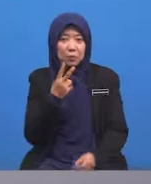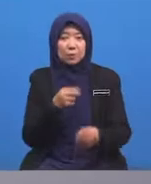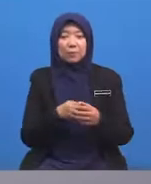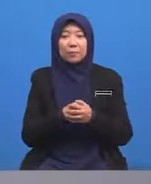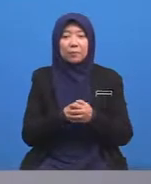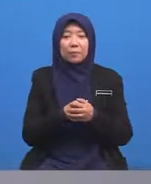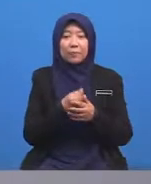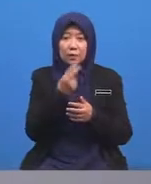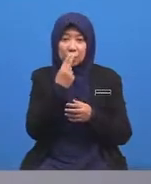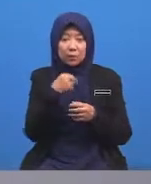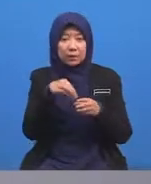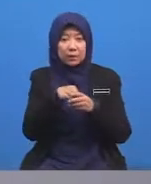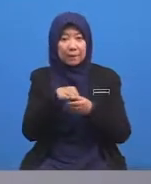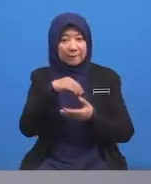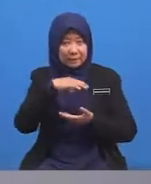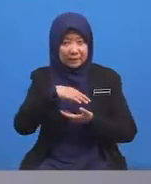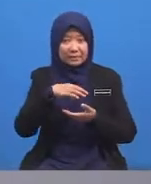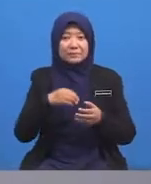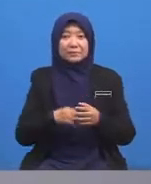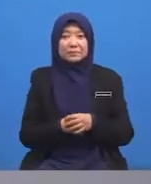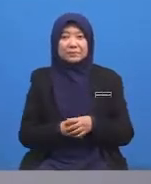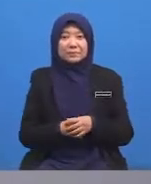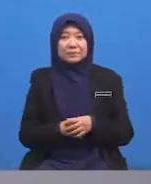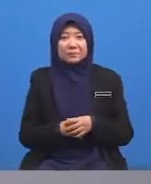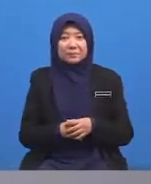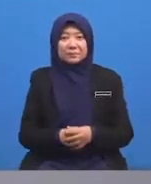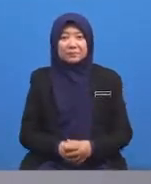Mari kita perhatikan kehadiran gula dalam setiap bekas.